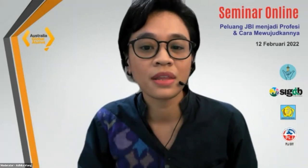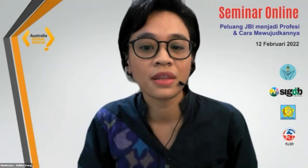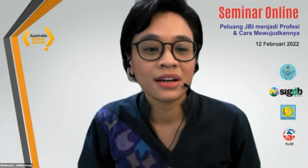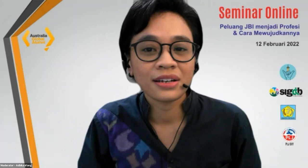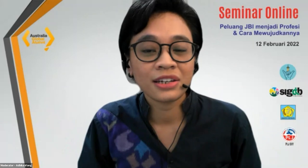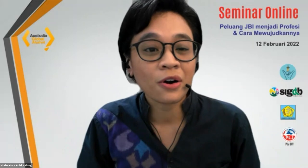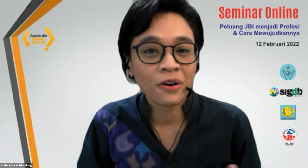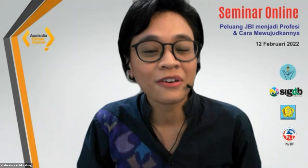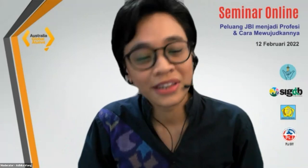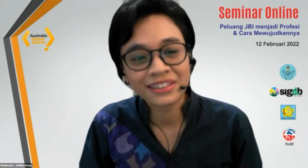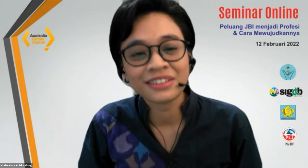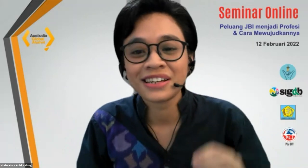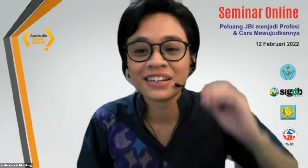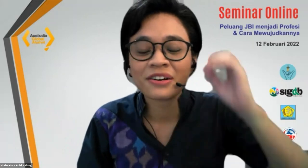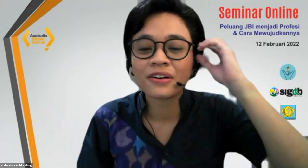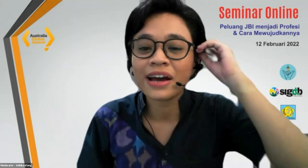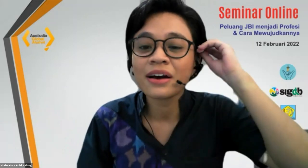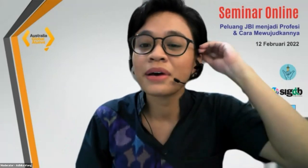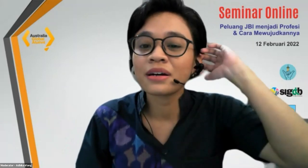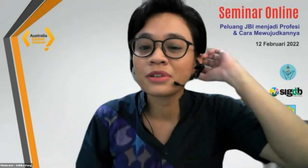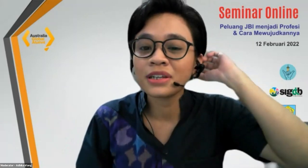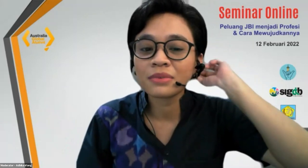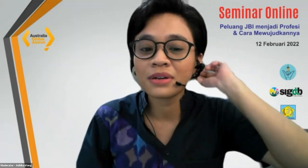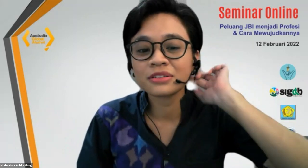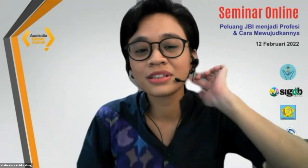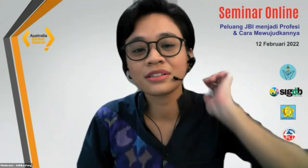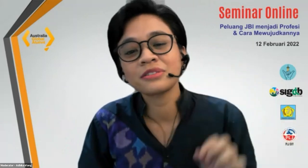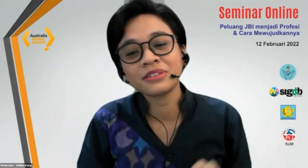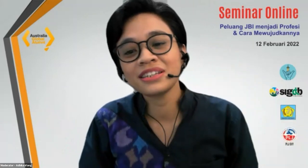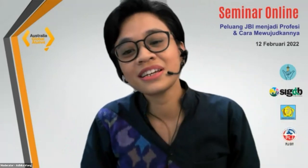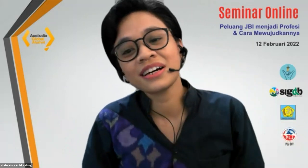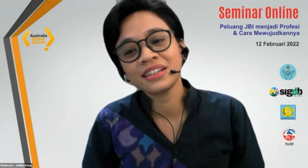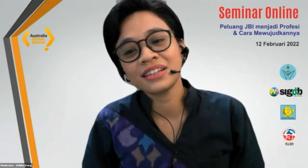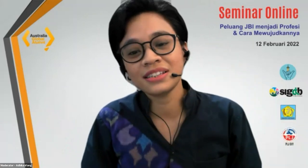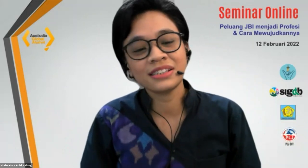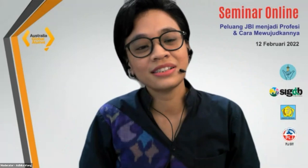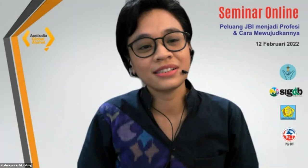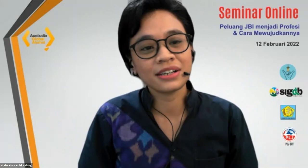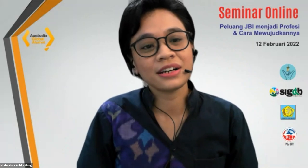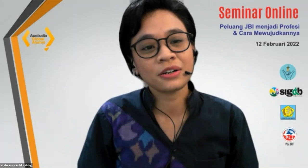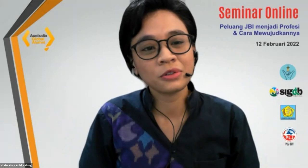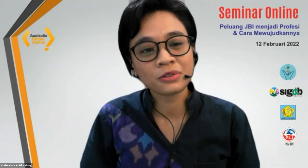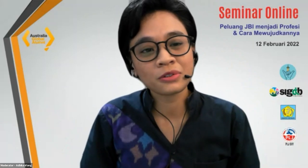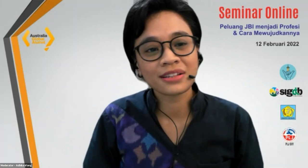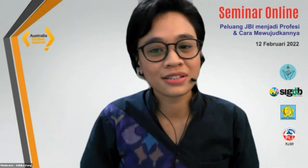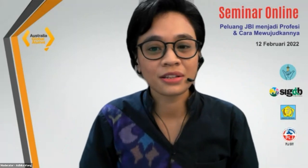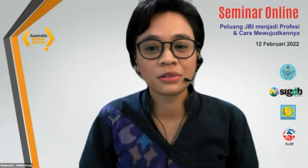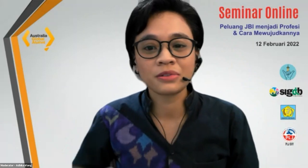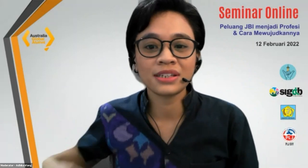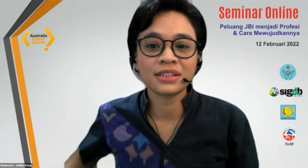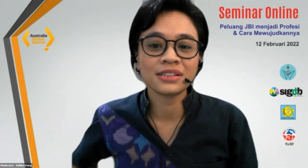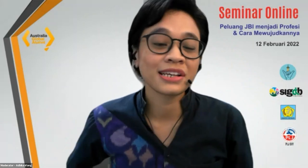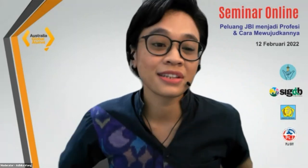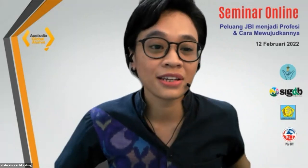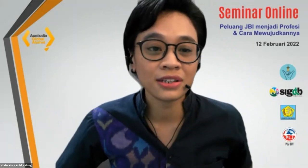HK Hongkong Oh ya tentu saja di Hongkong Ya baik kemudian melanjutkan studinya di untuk Strata